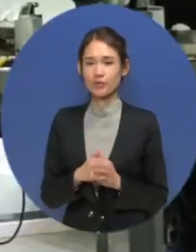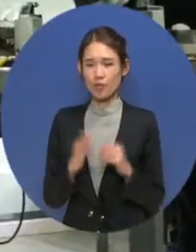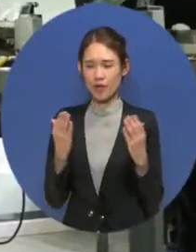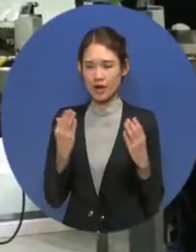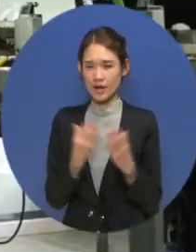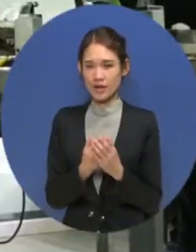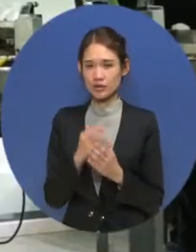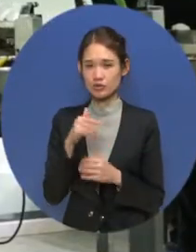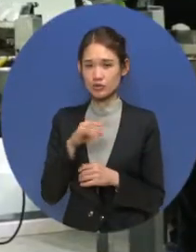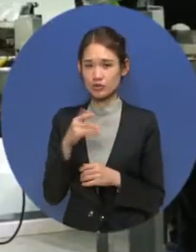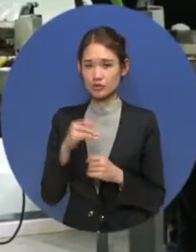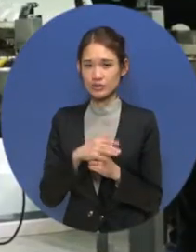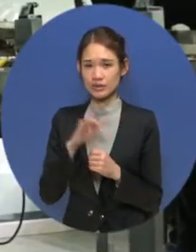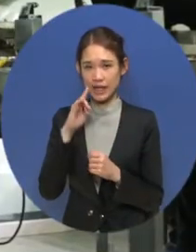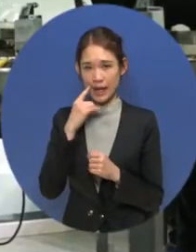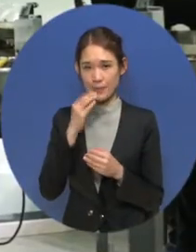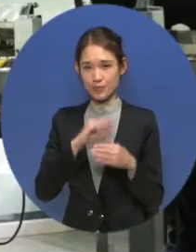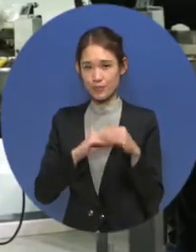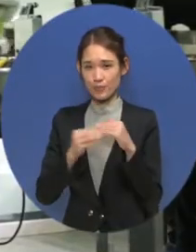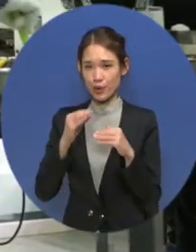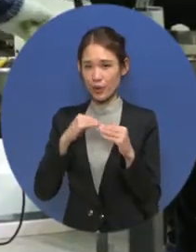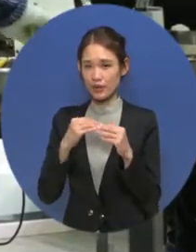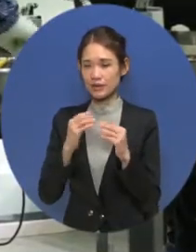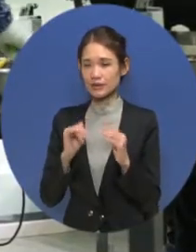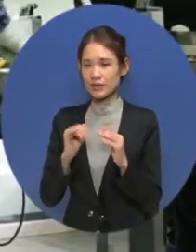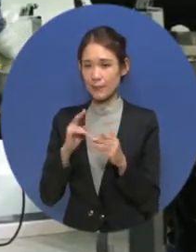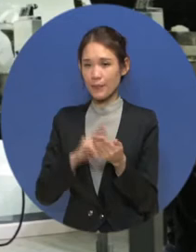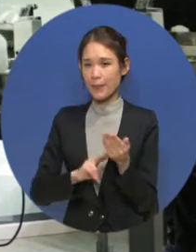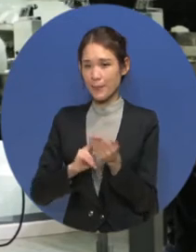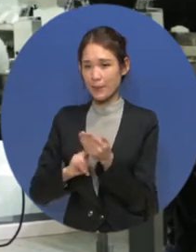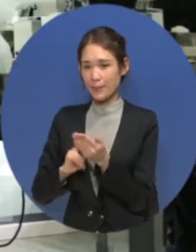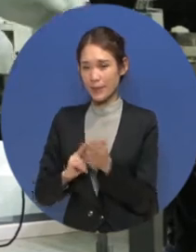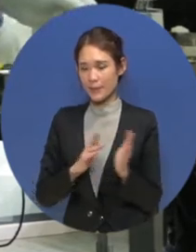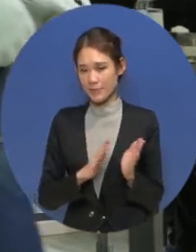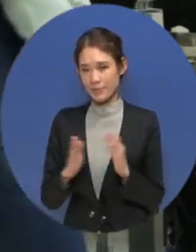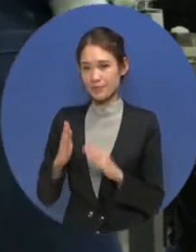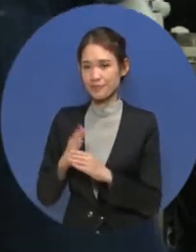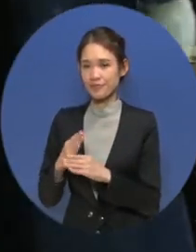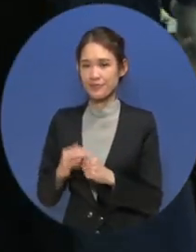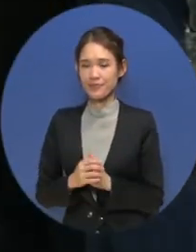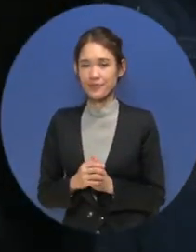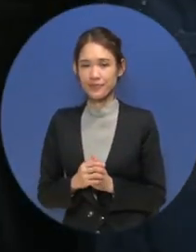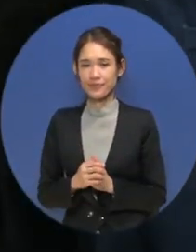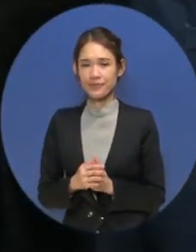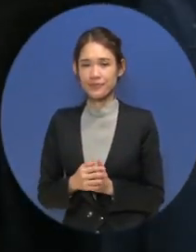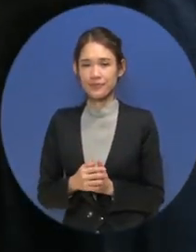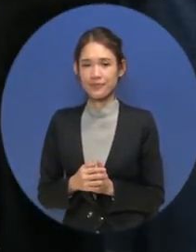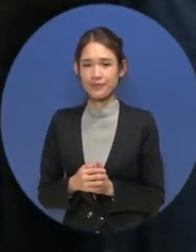완성된 누룽지는 예쁘게 포장되어 세상으로 나갈 준비를 하겠죠.